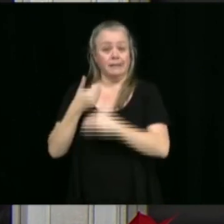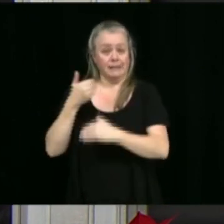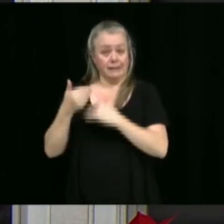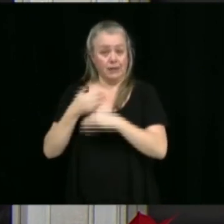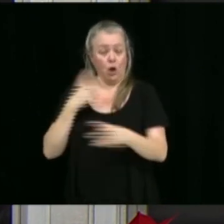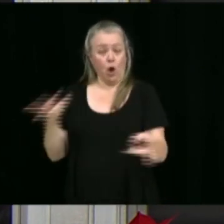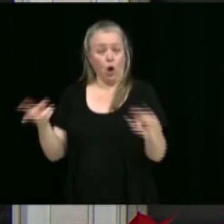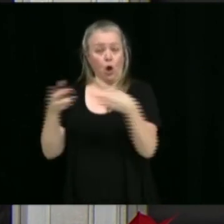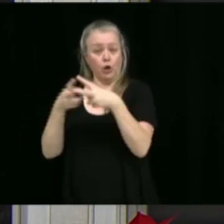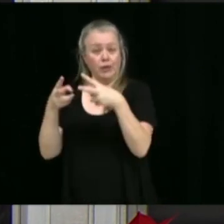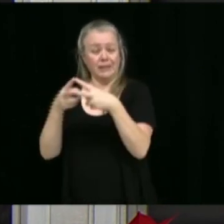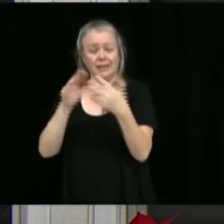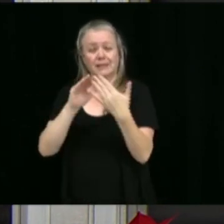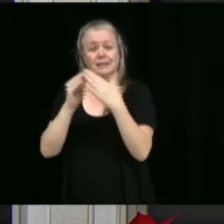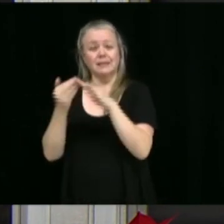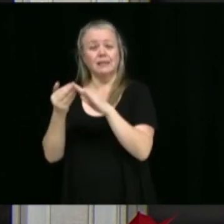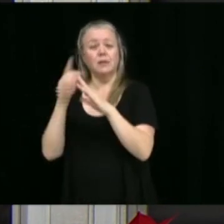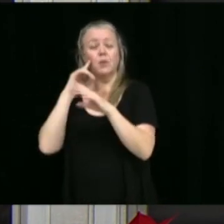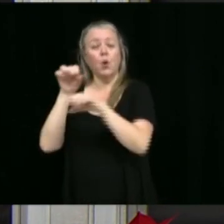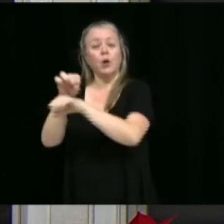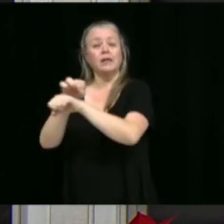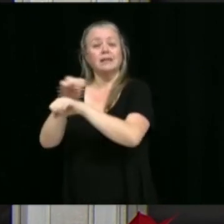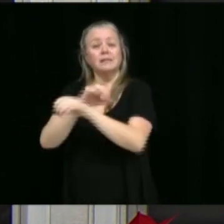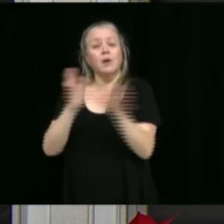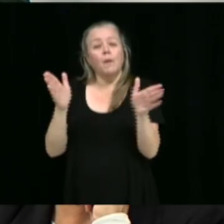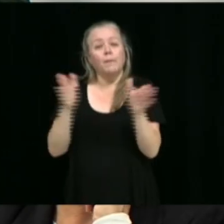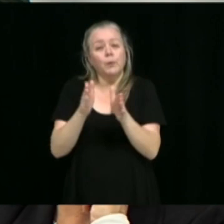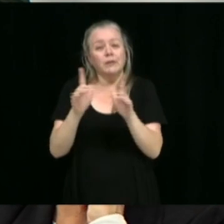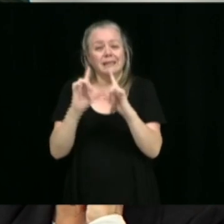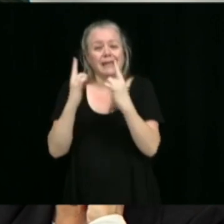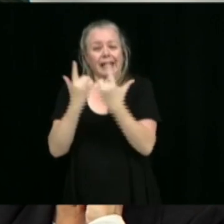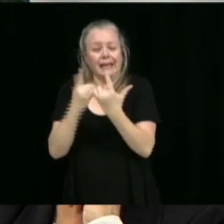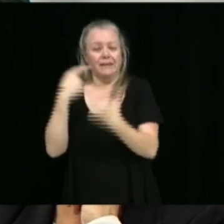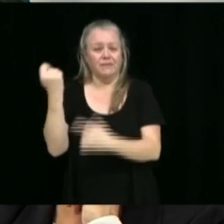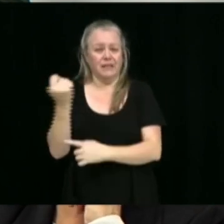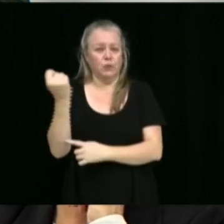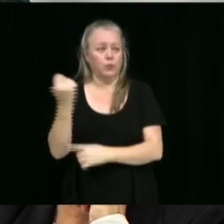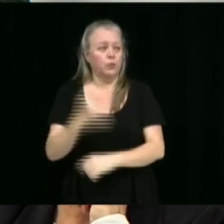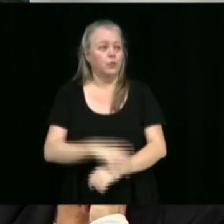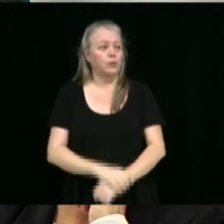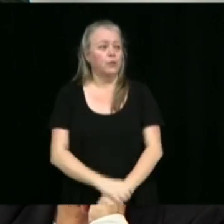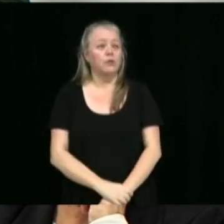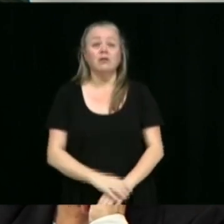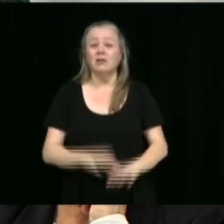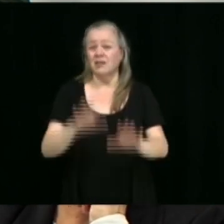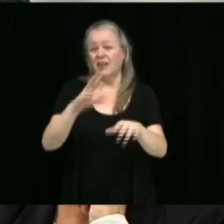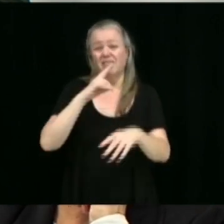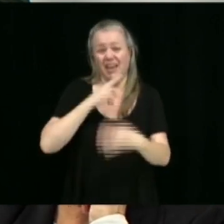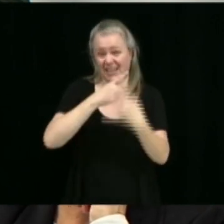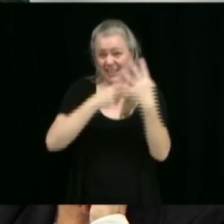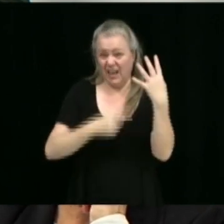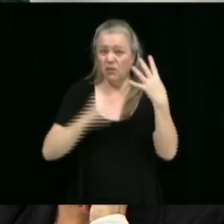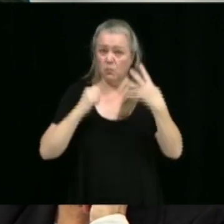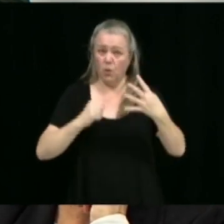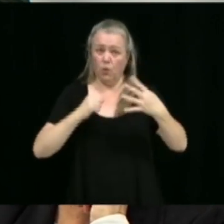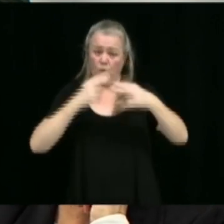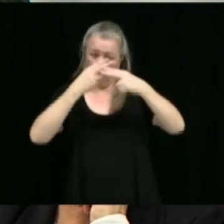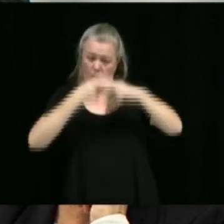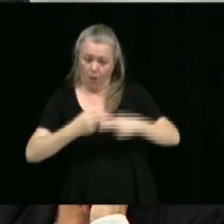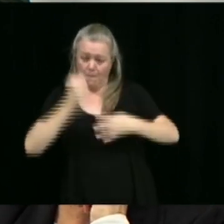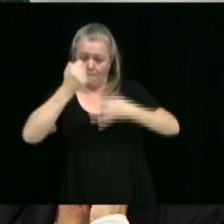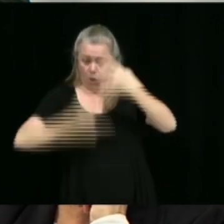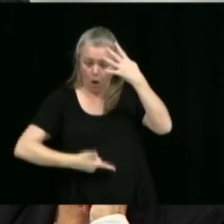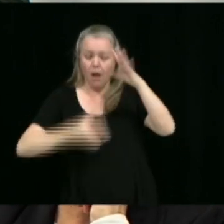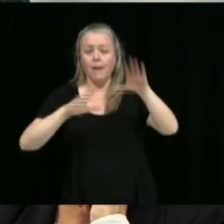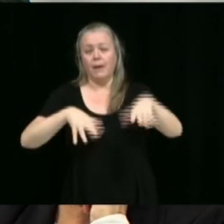de l'organisme Petite Ligue Victoriaville. Si ça va, M. le maire, on les adopterait en bloc. Il y en a quatre qui se suivent. Parfait.